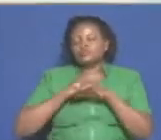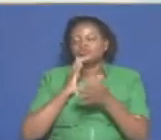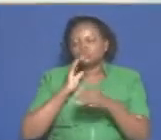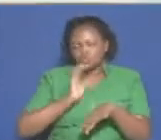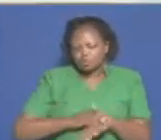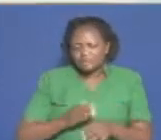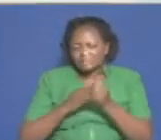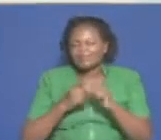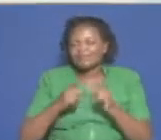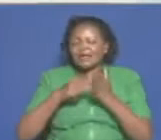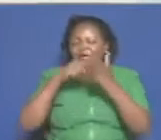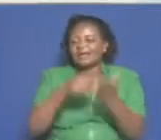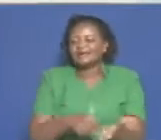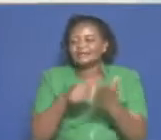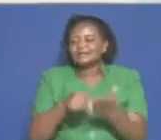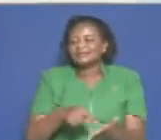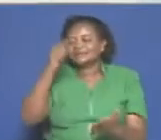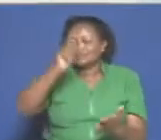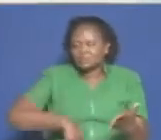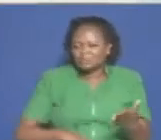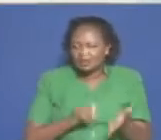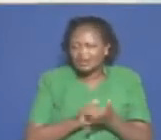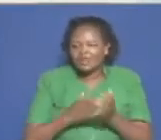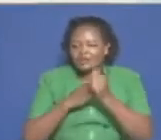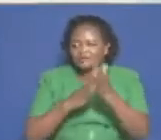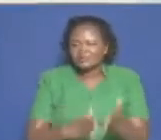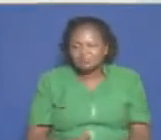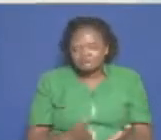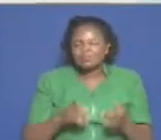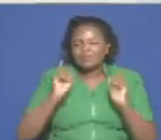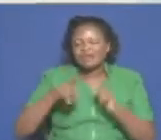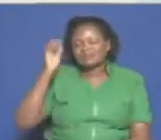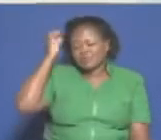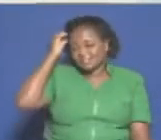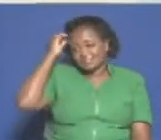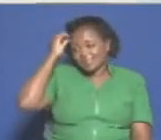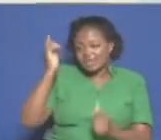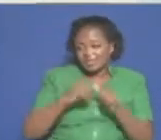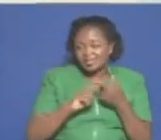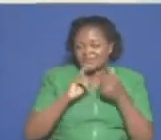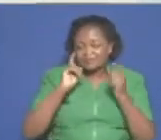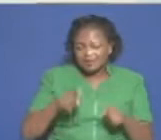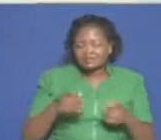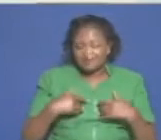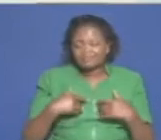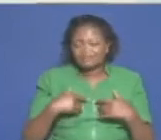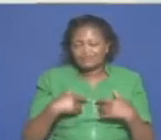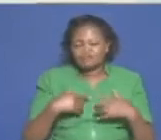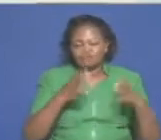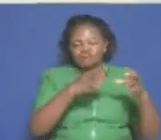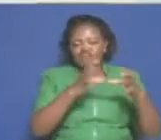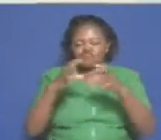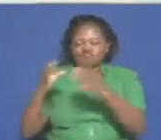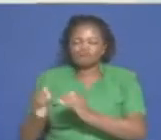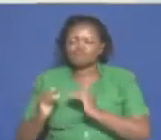sisitiza kuwa ndiyo tupewe viongozi wawe na masomo, lakini kuwe na vile vitengo. Napata serikali inasisitiza kila siku